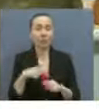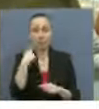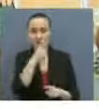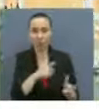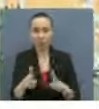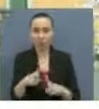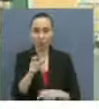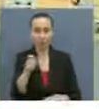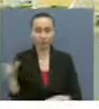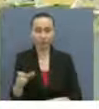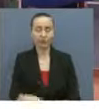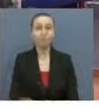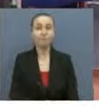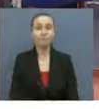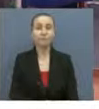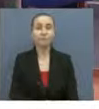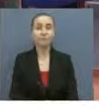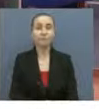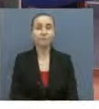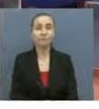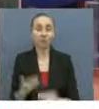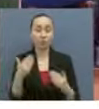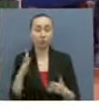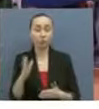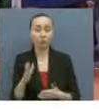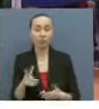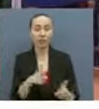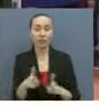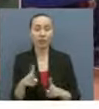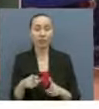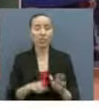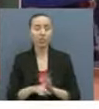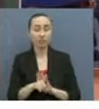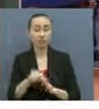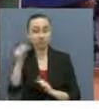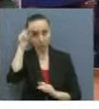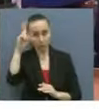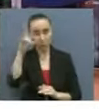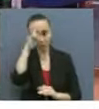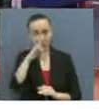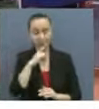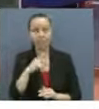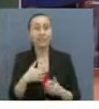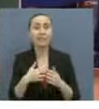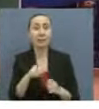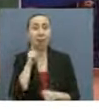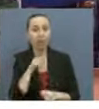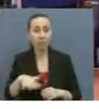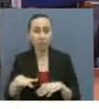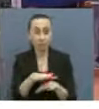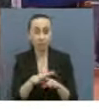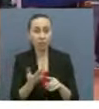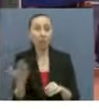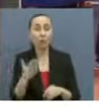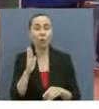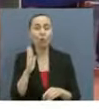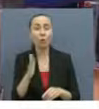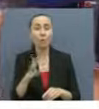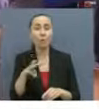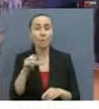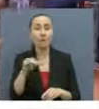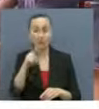ребят. Теперь будем готовиться сначала на чемпионат Казахстана среди молодежи, который пройдет в